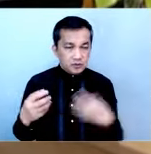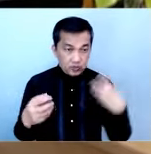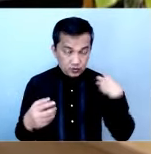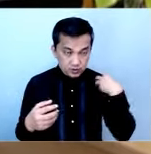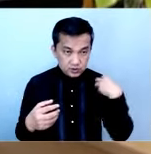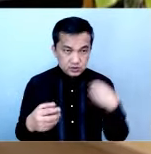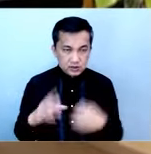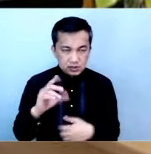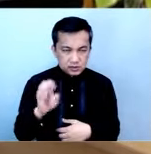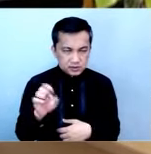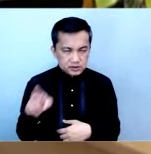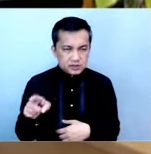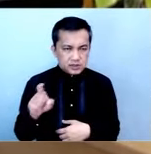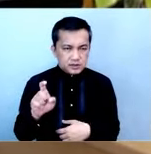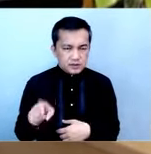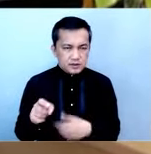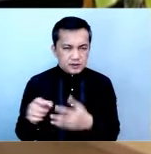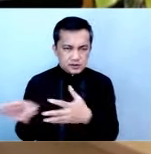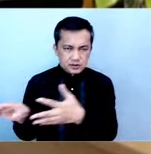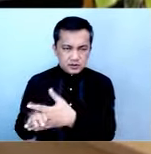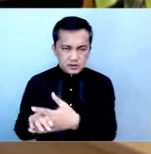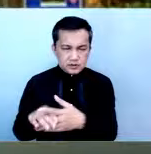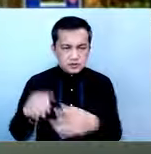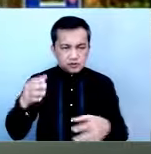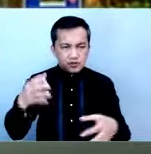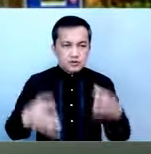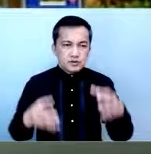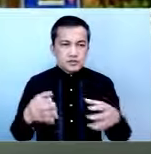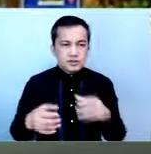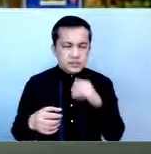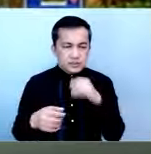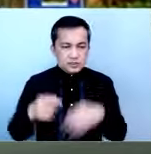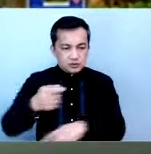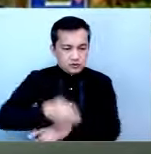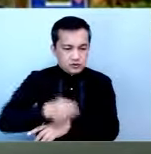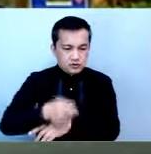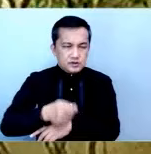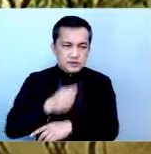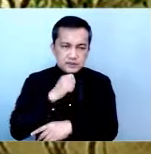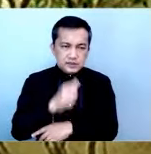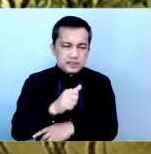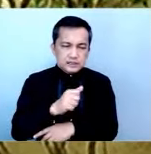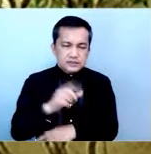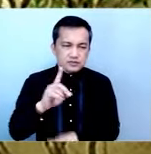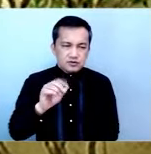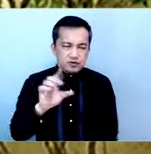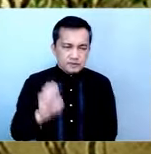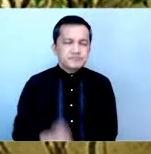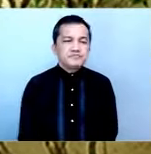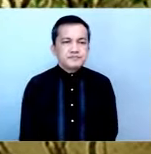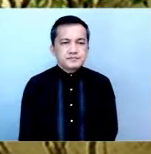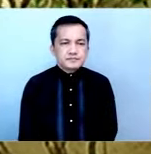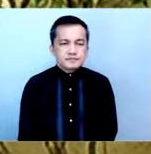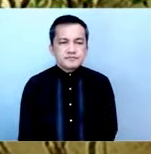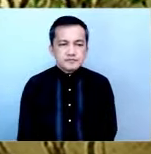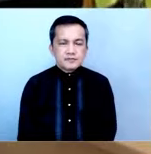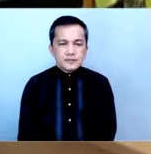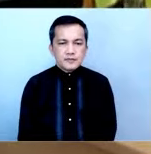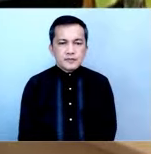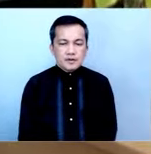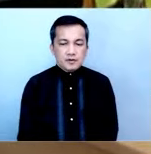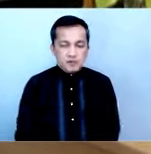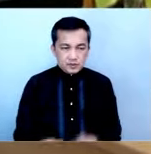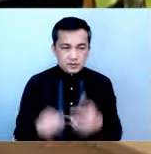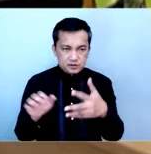kaso ninyo ay dapat isampa sa korte, hindi ito sa claw ng Department of Labor and Employment. Maaari mo rin kasuhan ng